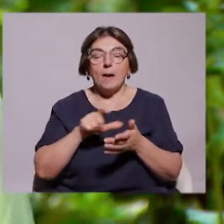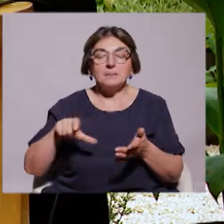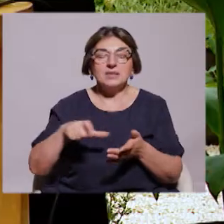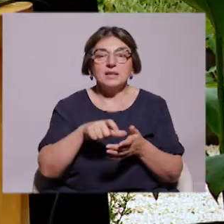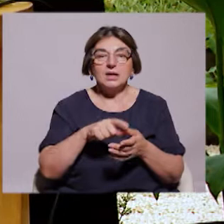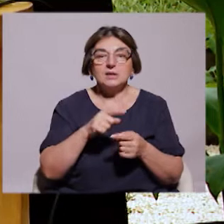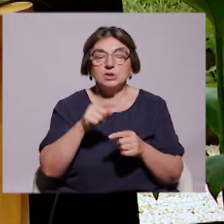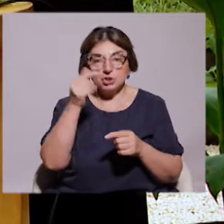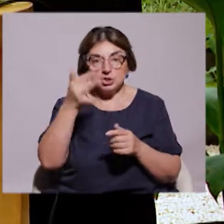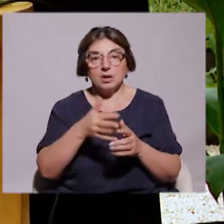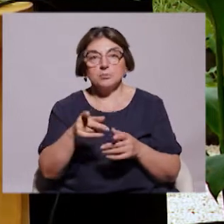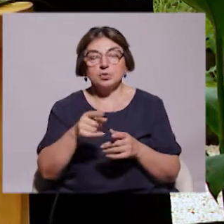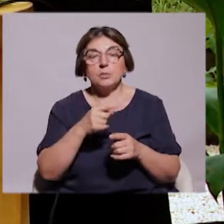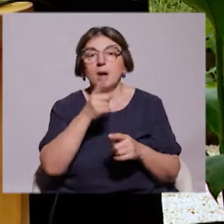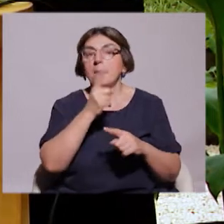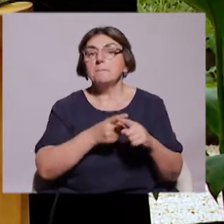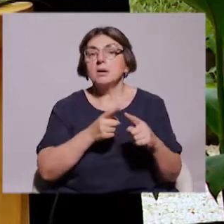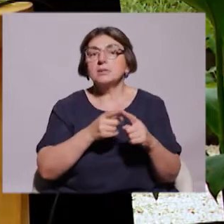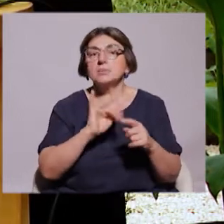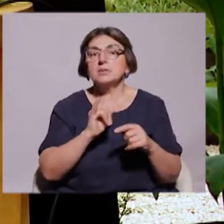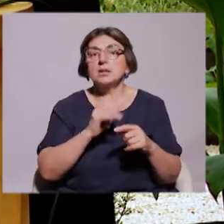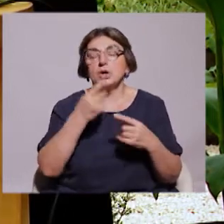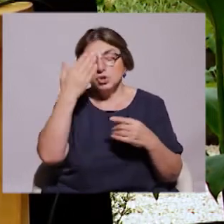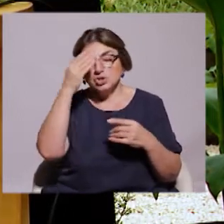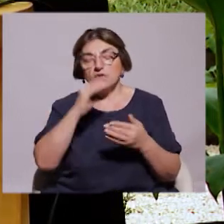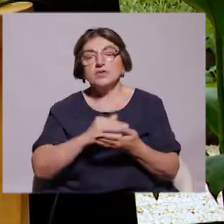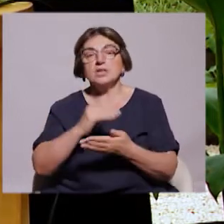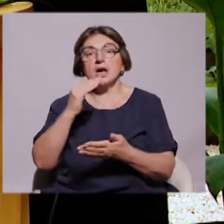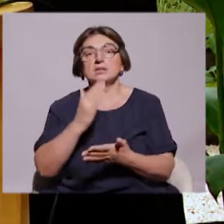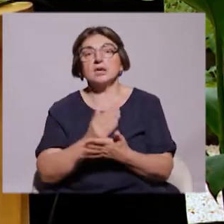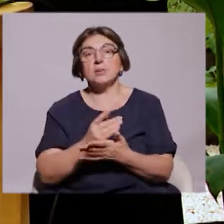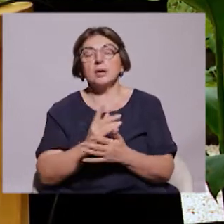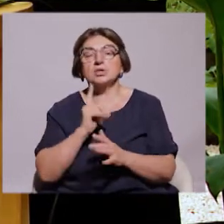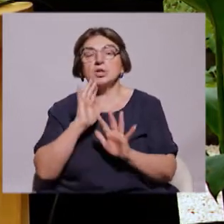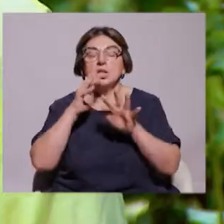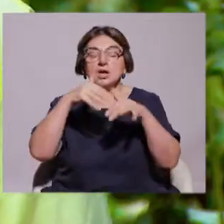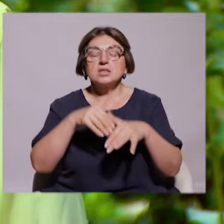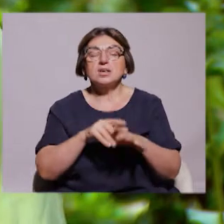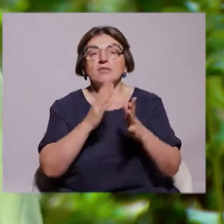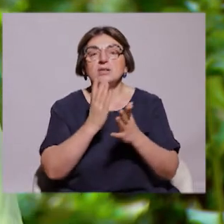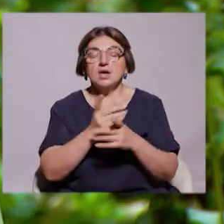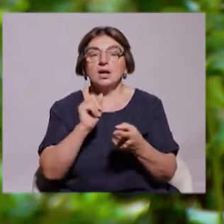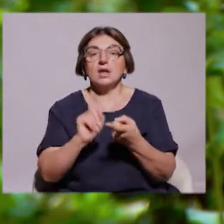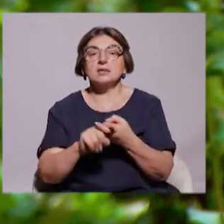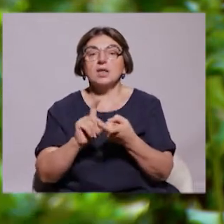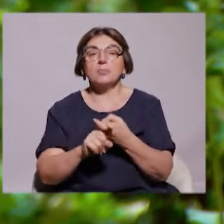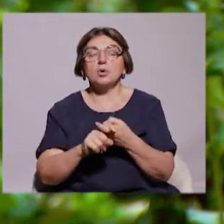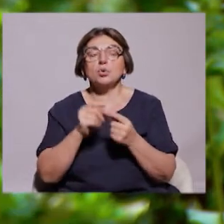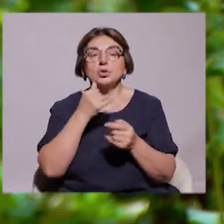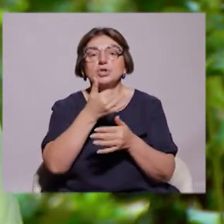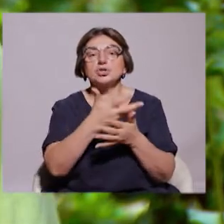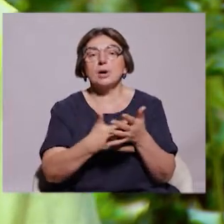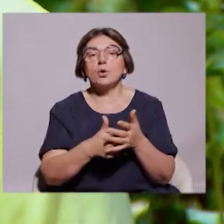ბერძნებს, მათზე ამბობენ, რომ ისინი ზღვის აღზრდილები არიან, იმიტომ რომ ზღვაზე იყო სწორედ ამოკიდებული, თუსა ჩამოყალიბდებოდა და